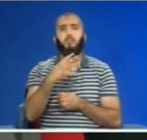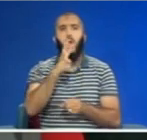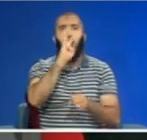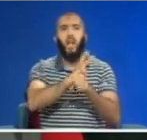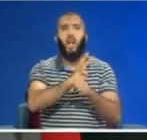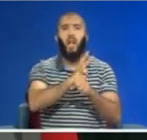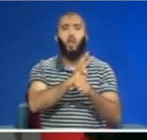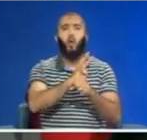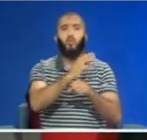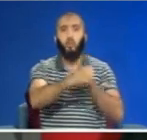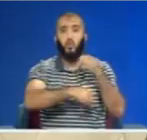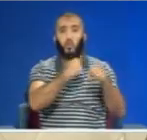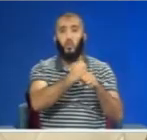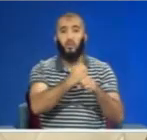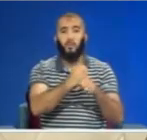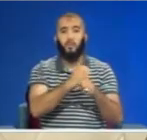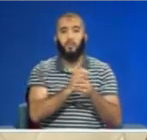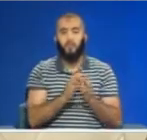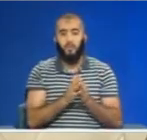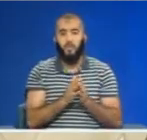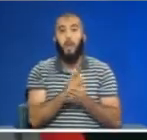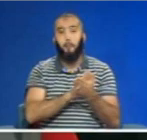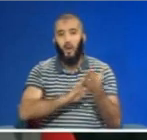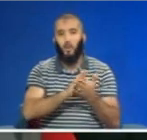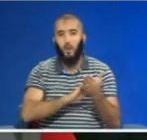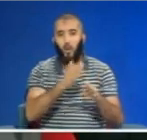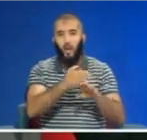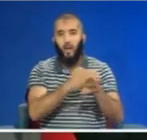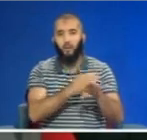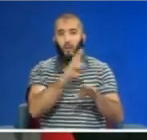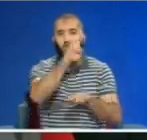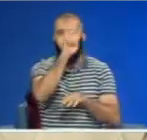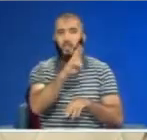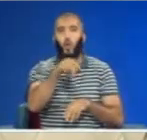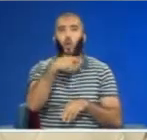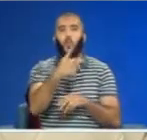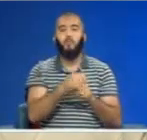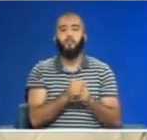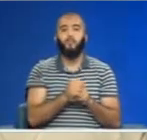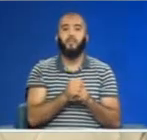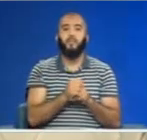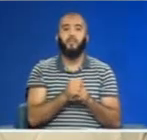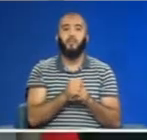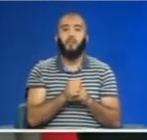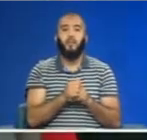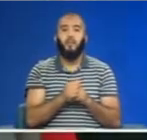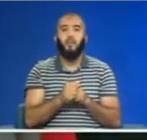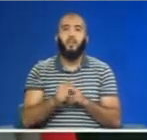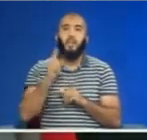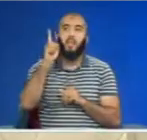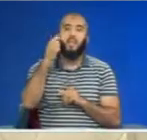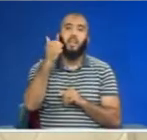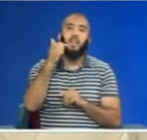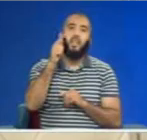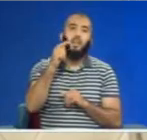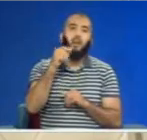هذه الدار؟ قبل هذا كان عفوا نعم، زوجها يترك مبالغ مالية في البيت ويأذن لها في